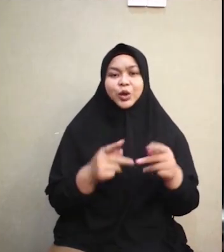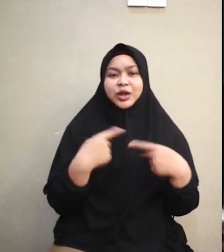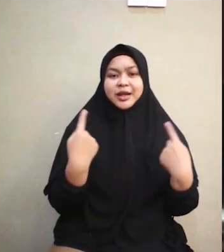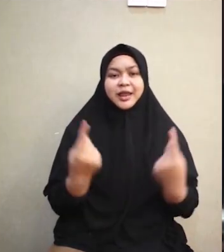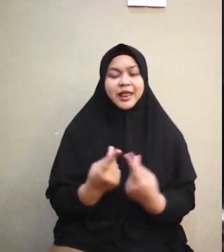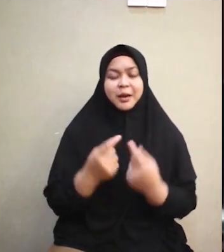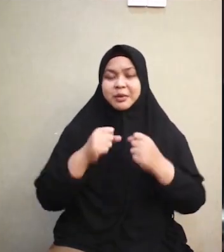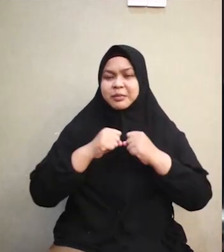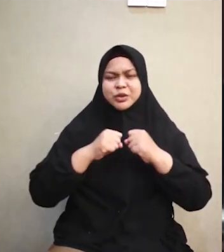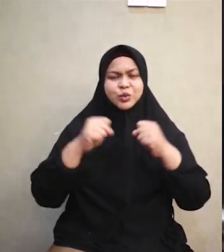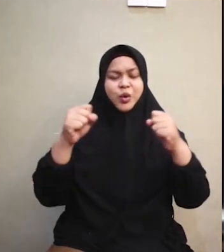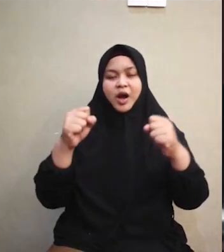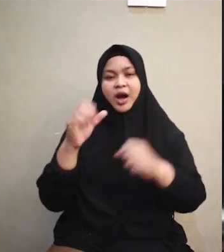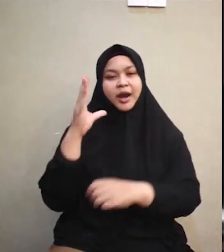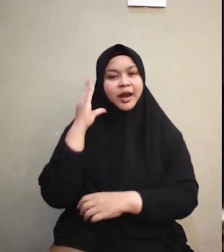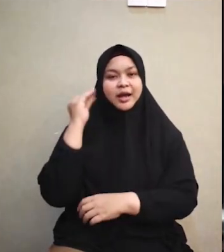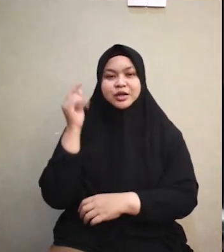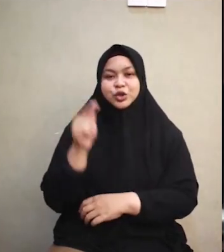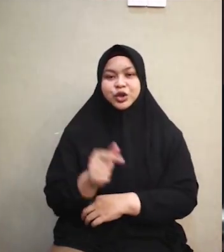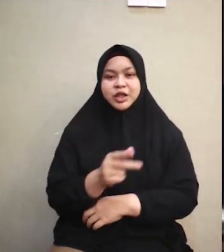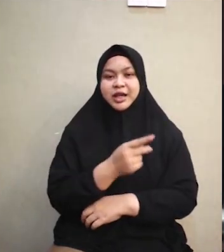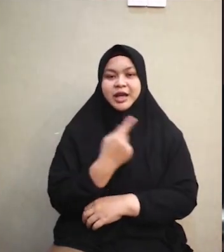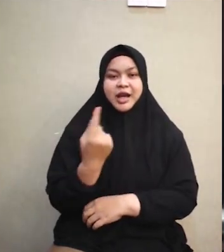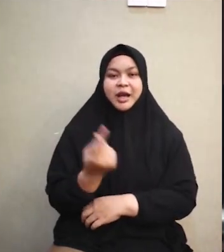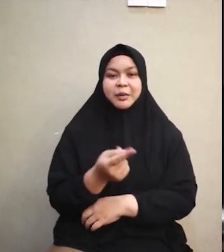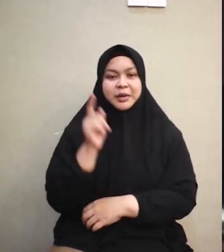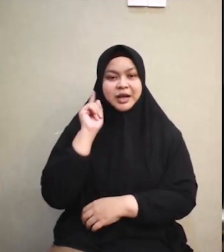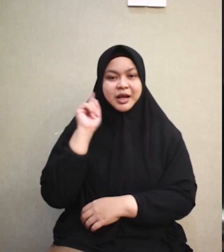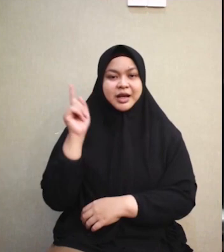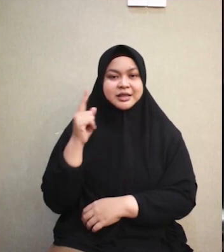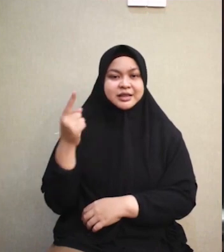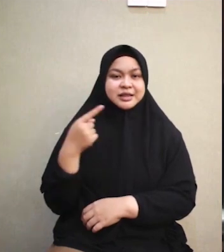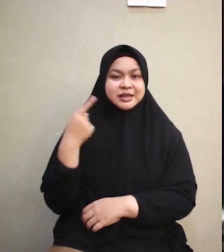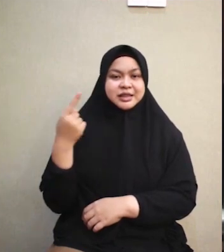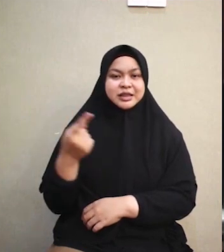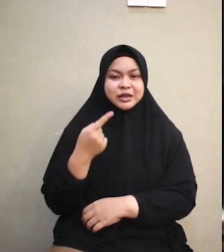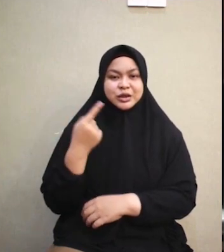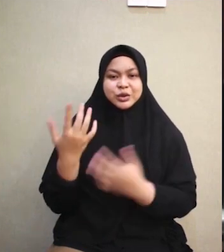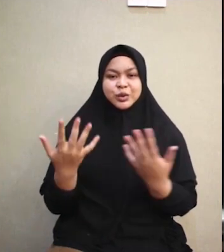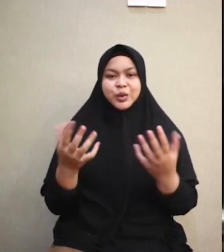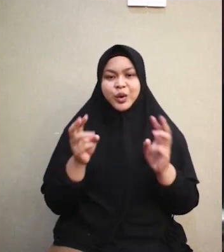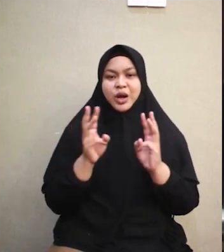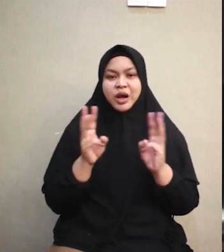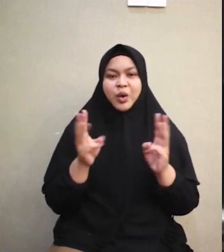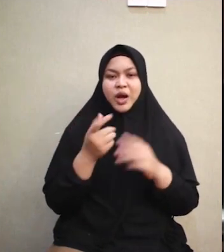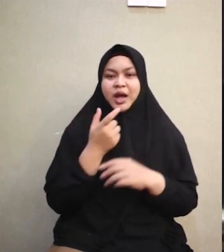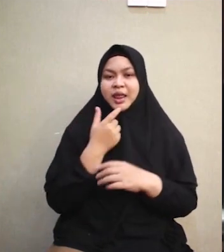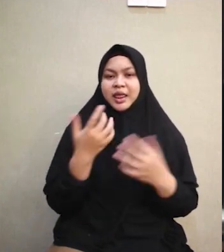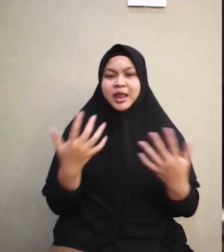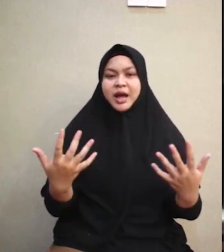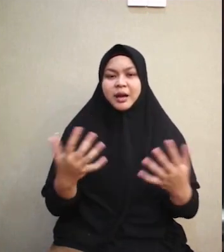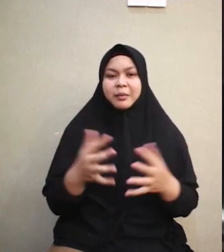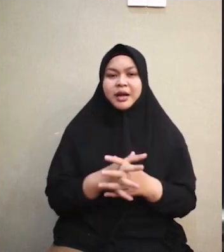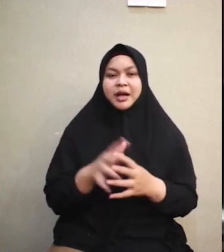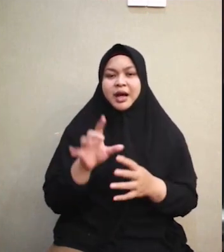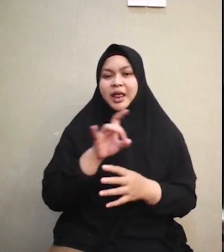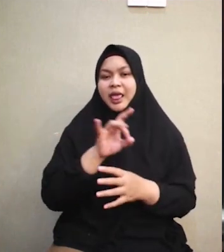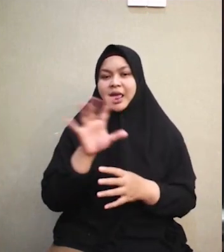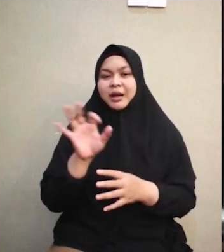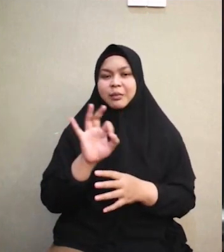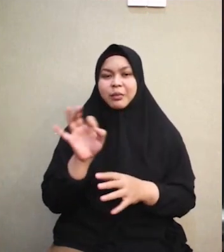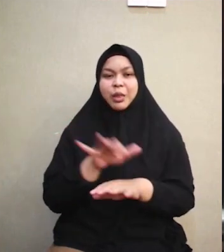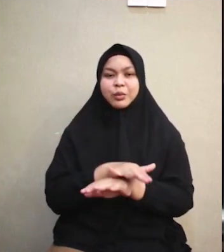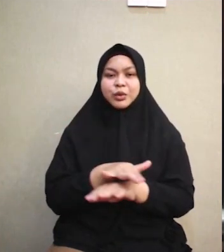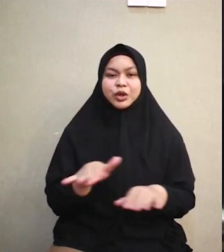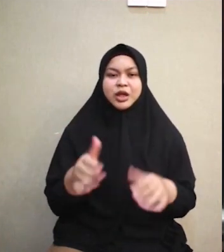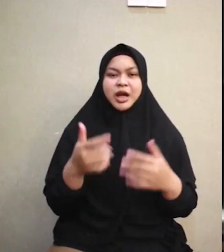isu ini ini yang sering kami dengar ya terus terang Wah soal yang lain saja belum selesai kok